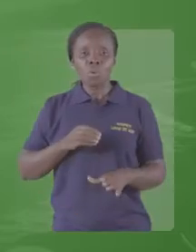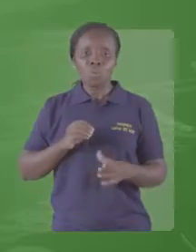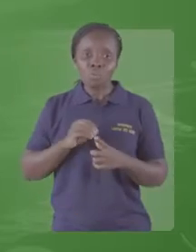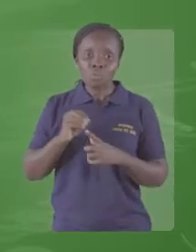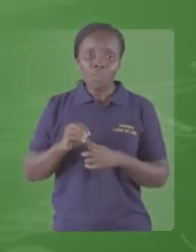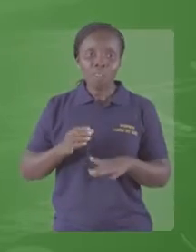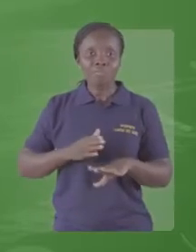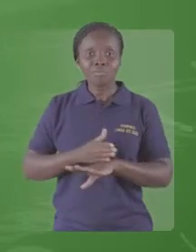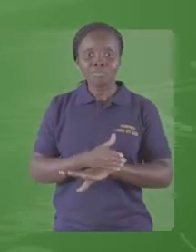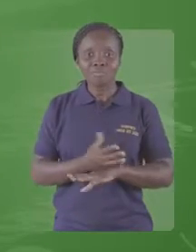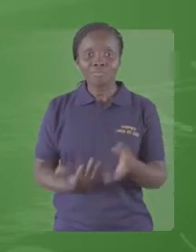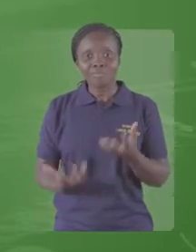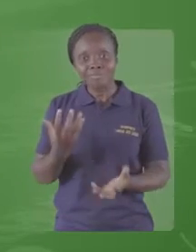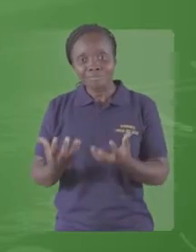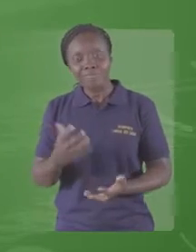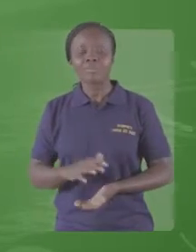Dans la forêt,